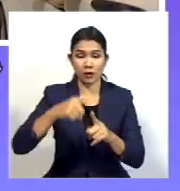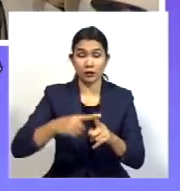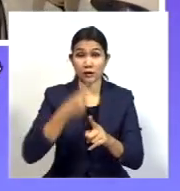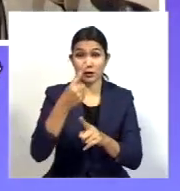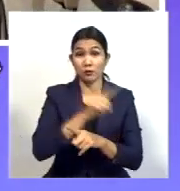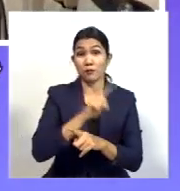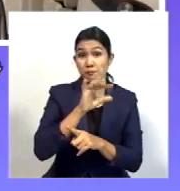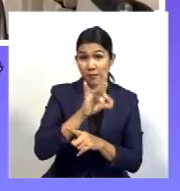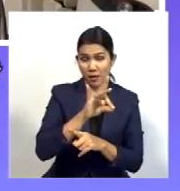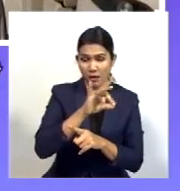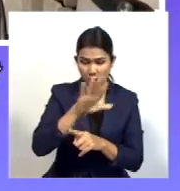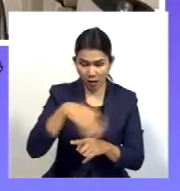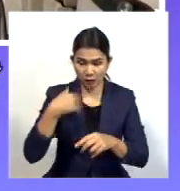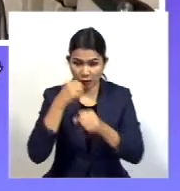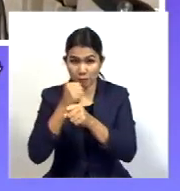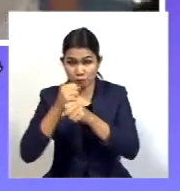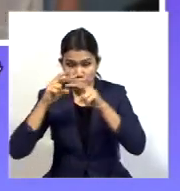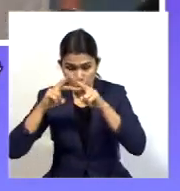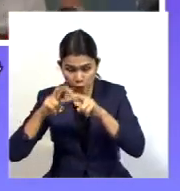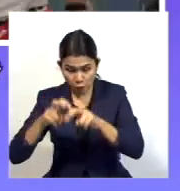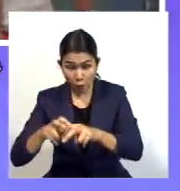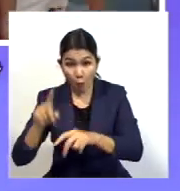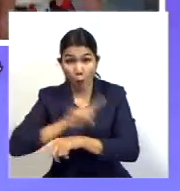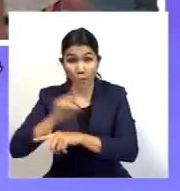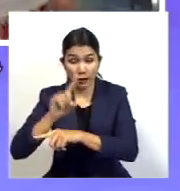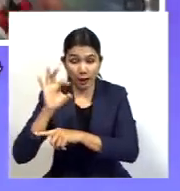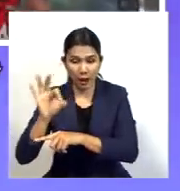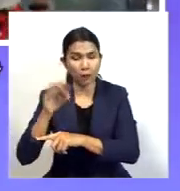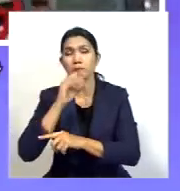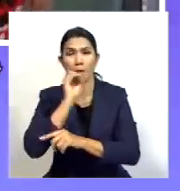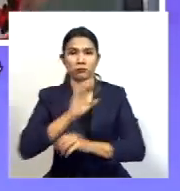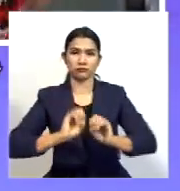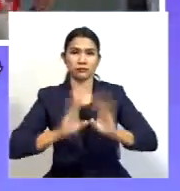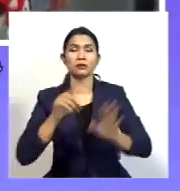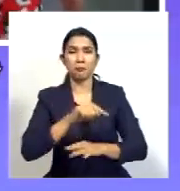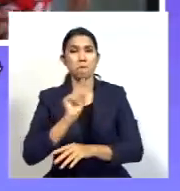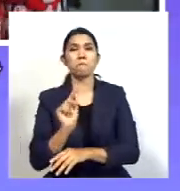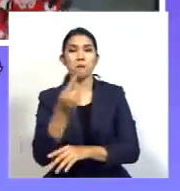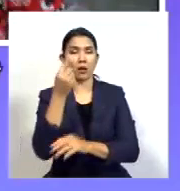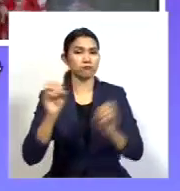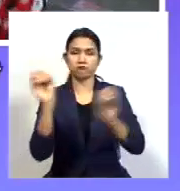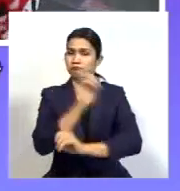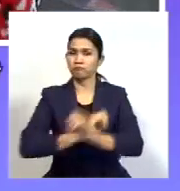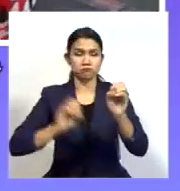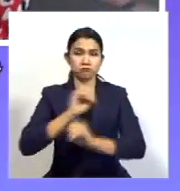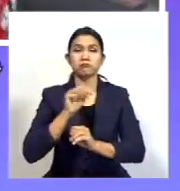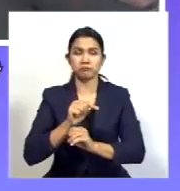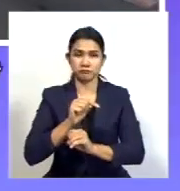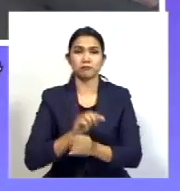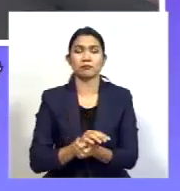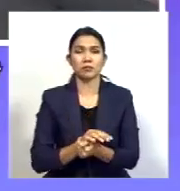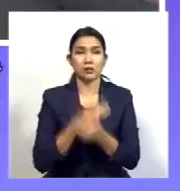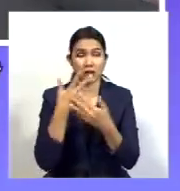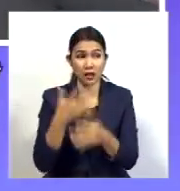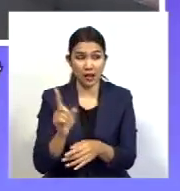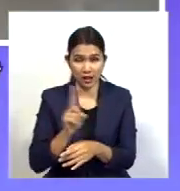แล้วก็ในวันที่9เราก็สามารถยืนยันได้นะครับว่าเป็นเชื้อใหม่ซึ่งไม่เคยมีรายงานมาก่อนและในขณะ